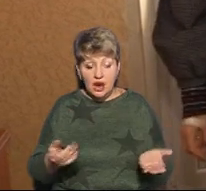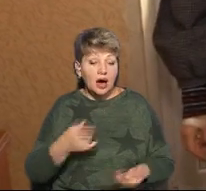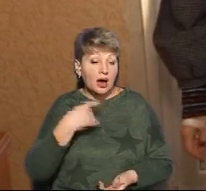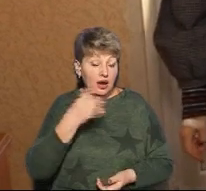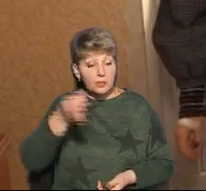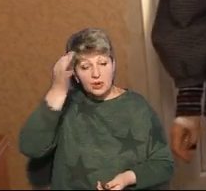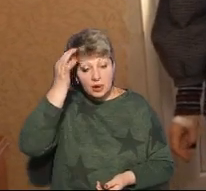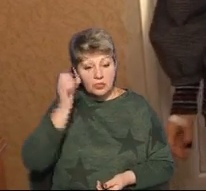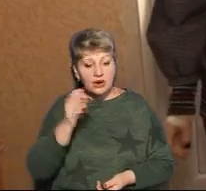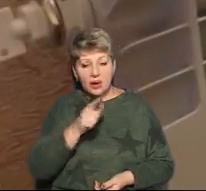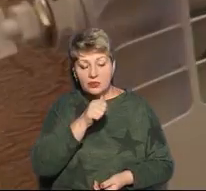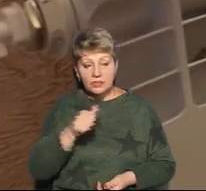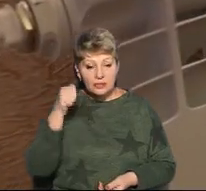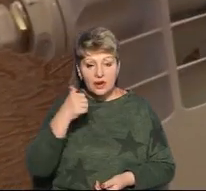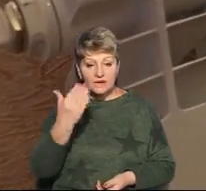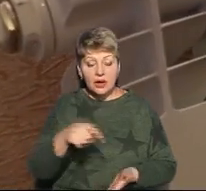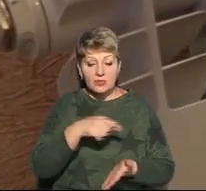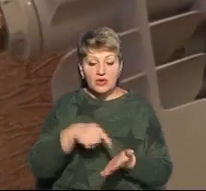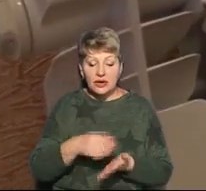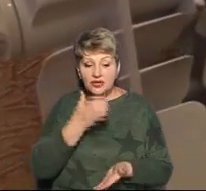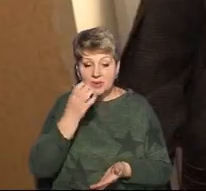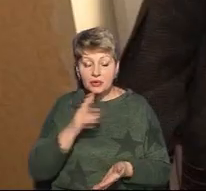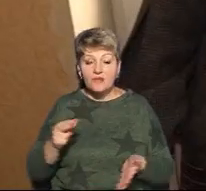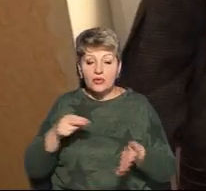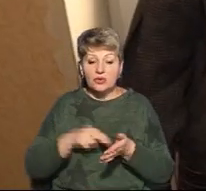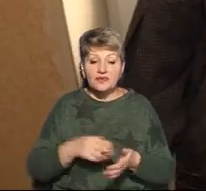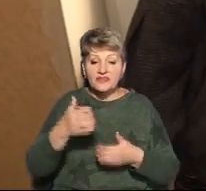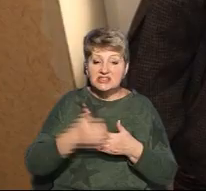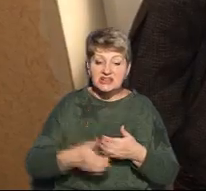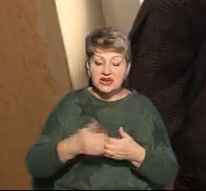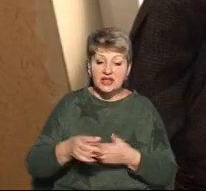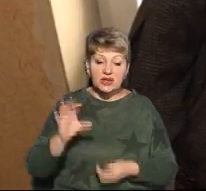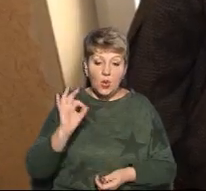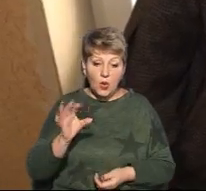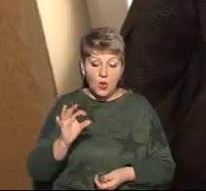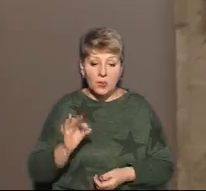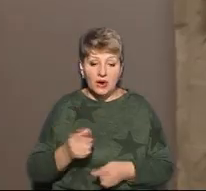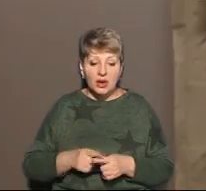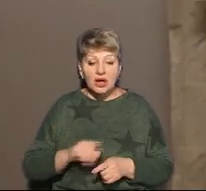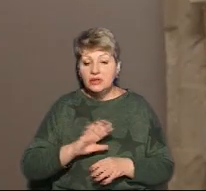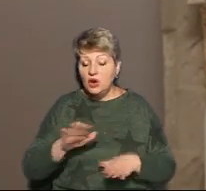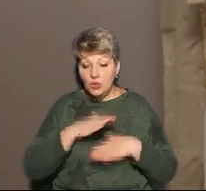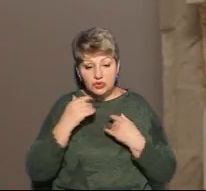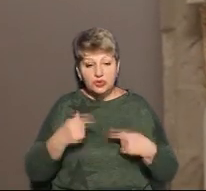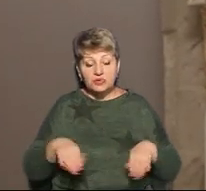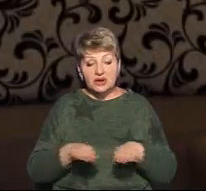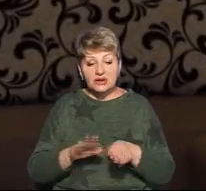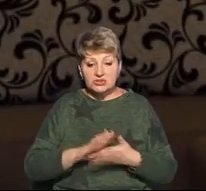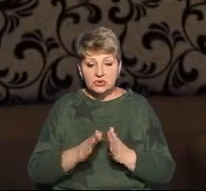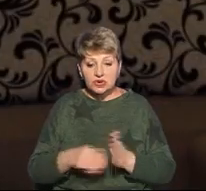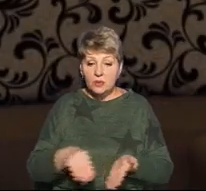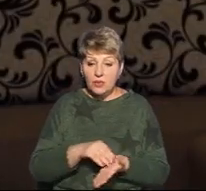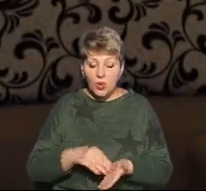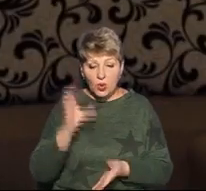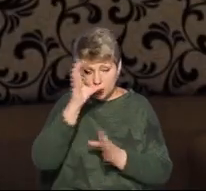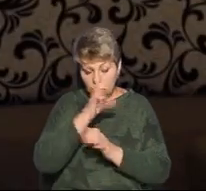Каже, пригадує, як позаторік у їхньому місті тепло вімкнули всередині листопада. Не хоче, щоб така ситуація знову повторилася.